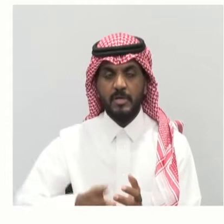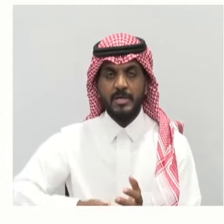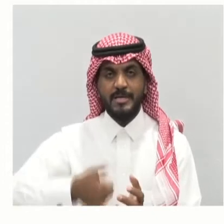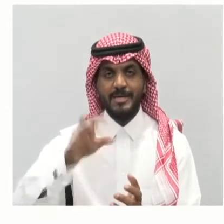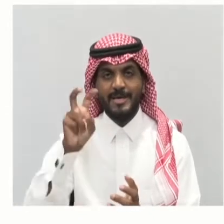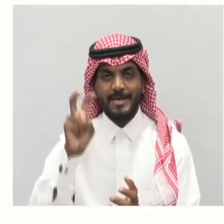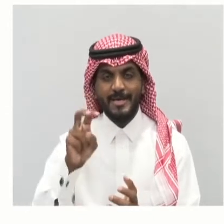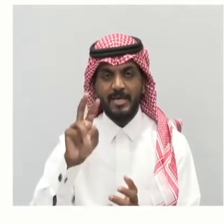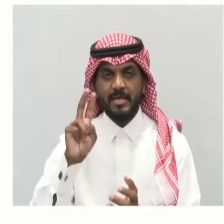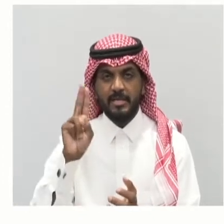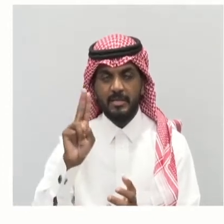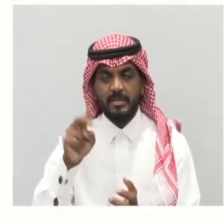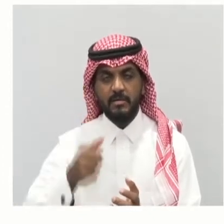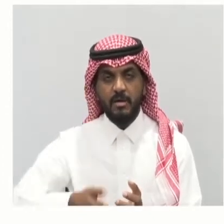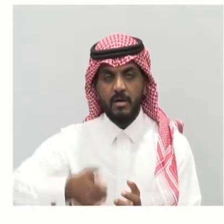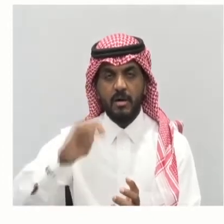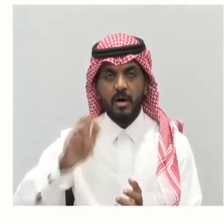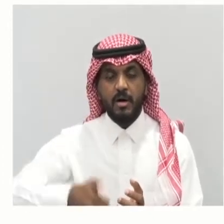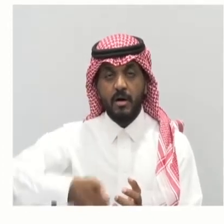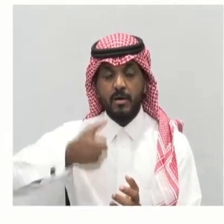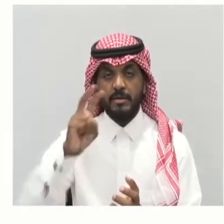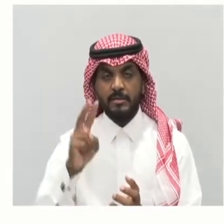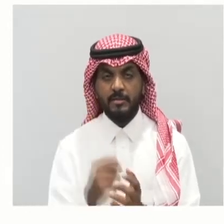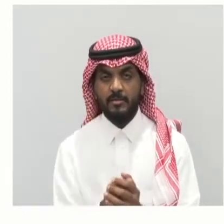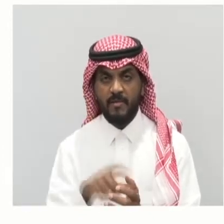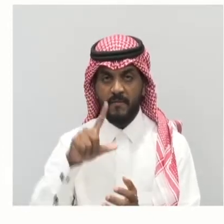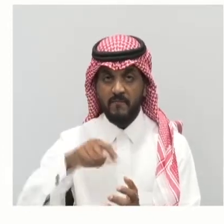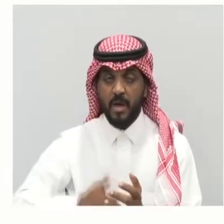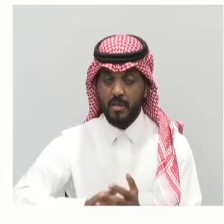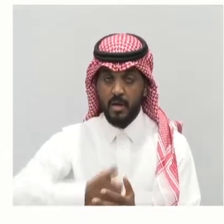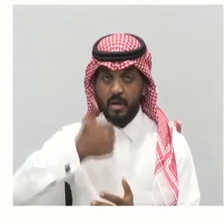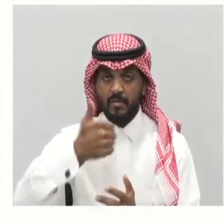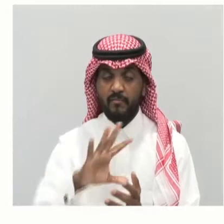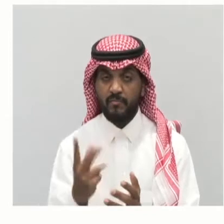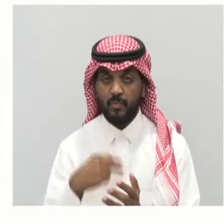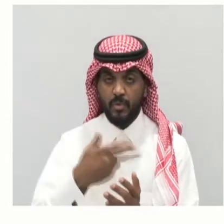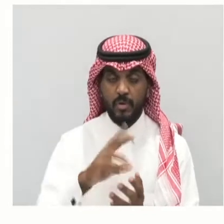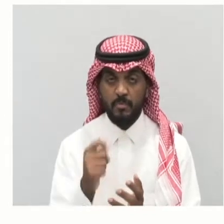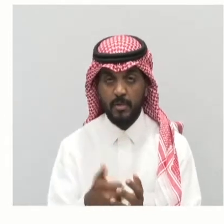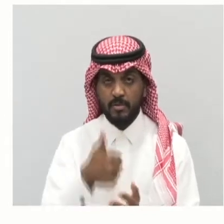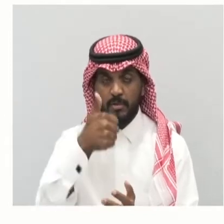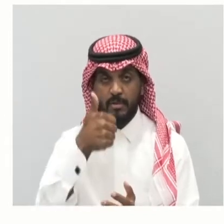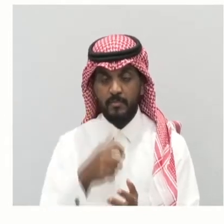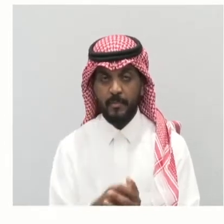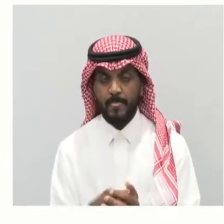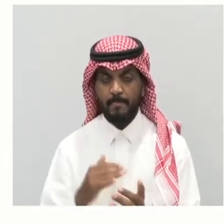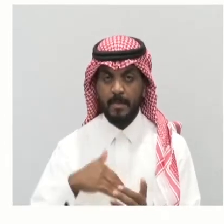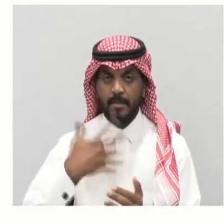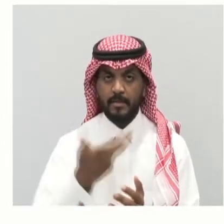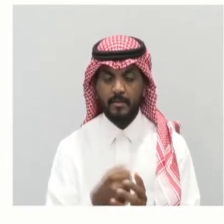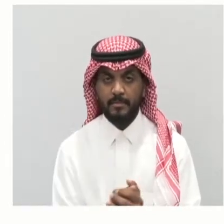باقتراحات، هنا يوجد مد بالألف وأيضا هنا يوجد مد بالألف. أيضا يا